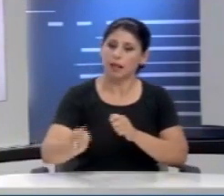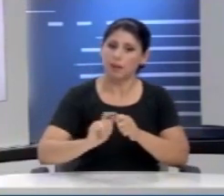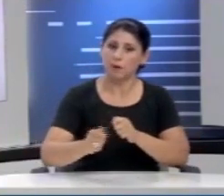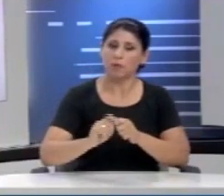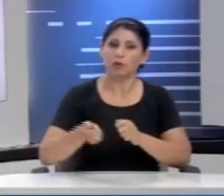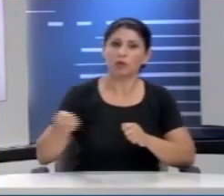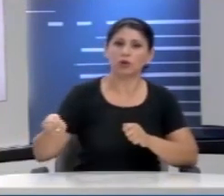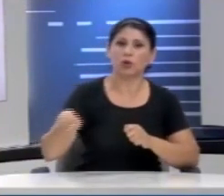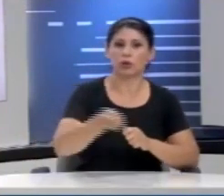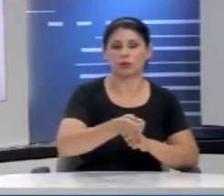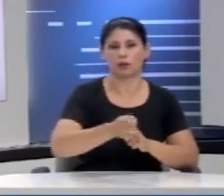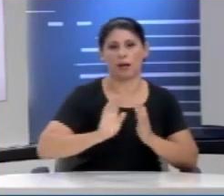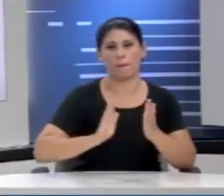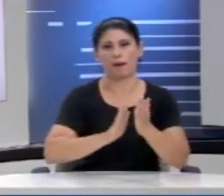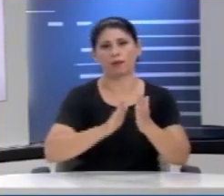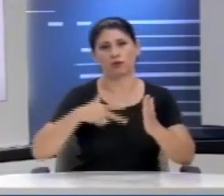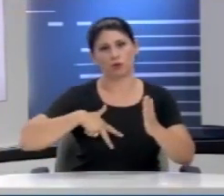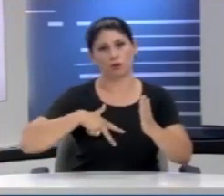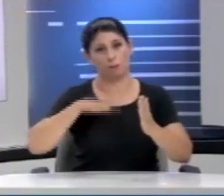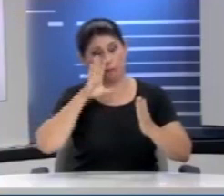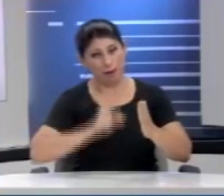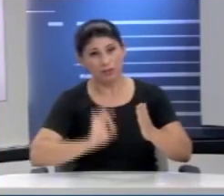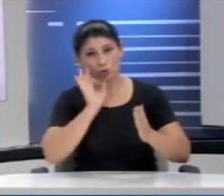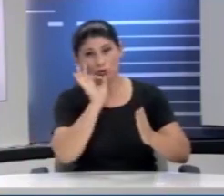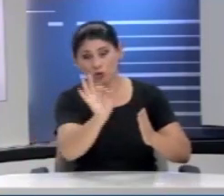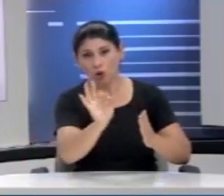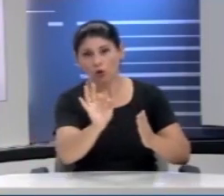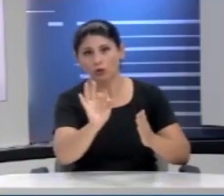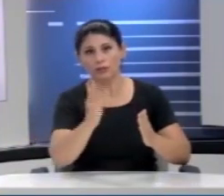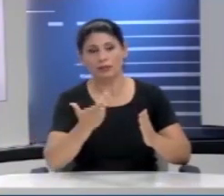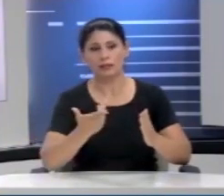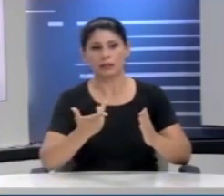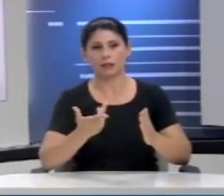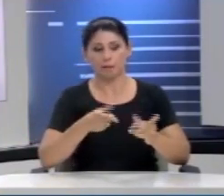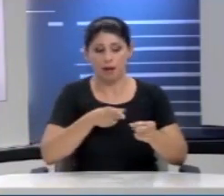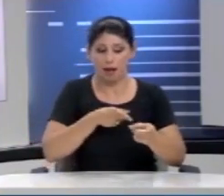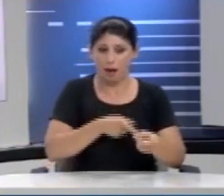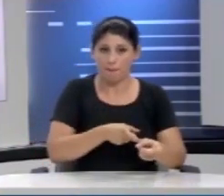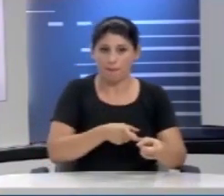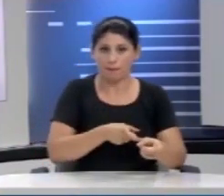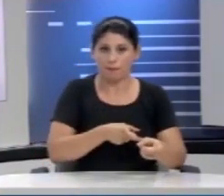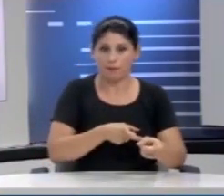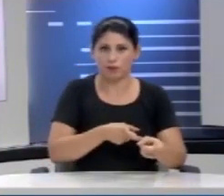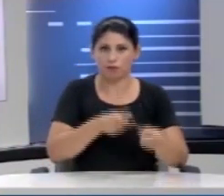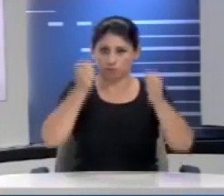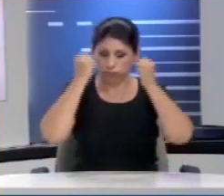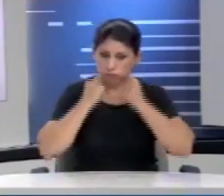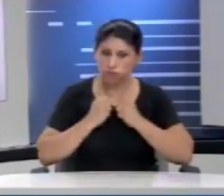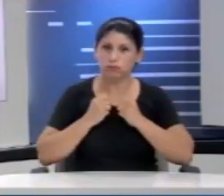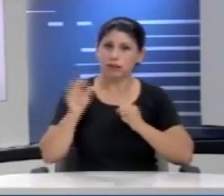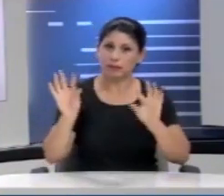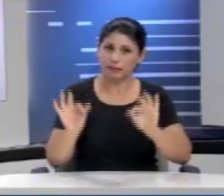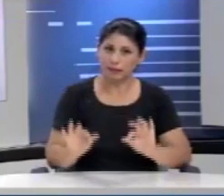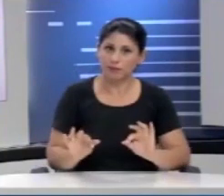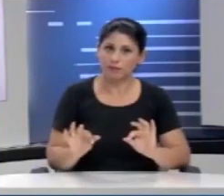αποπληρωμή των χρεών προς το κράτος. Πραγματικός σας στόχος είναι με την απειλή της απώλειας της